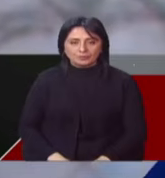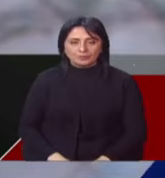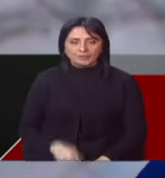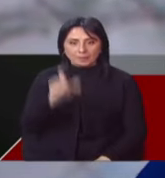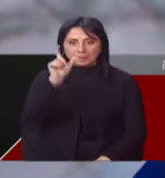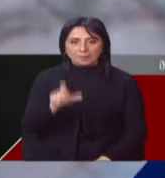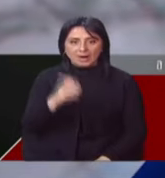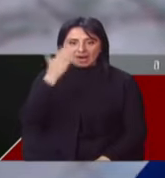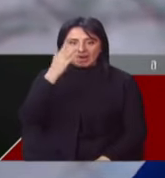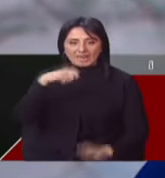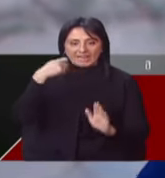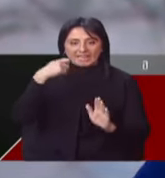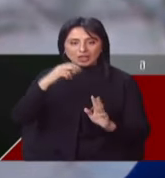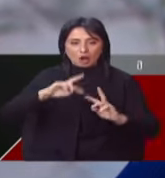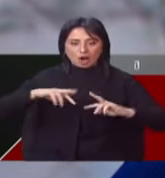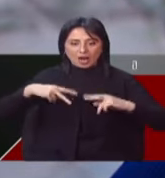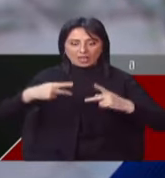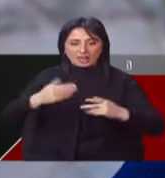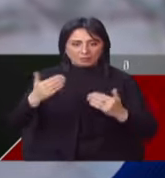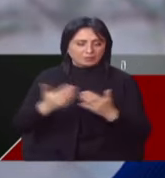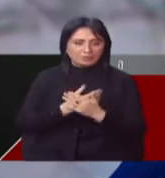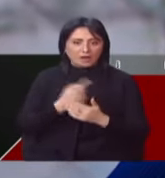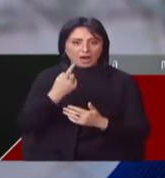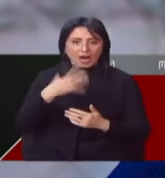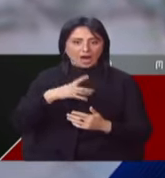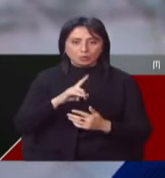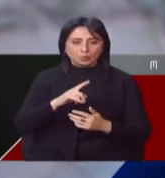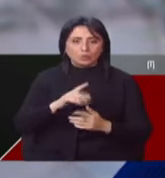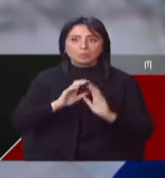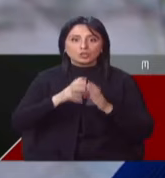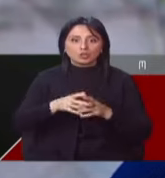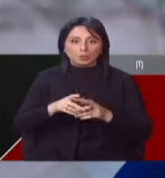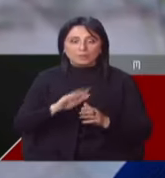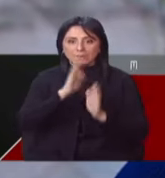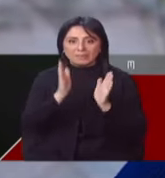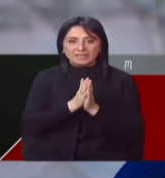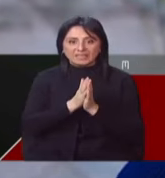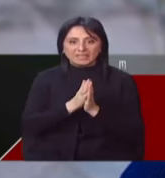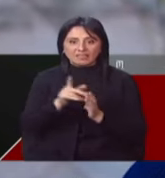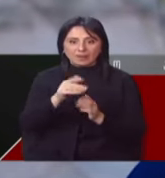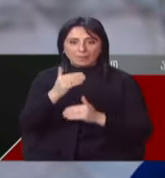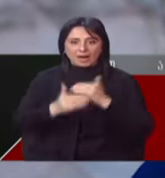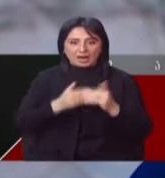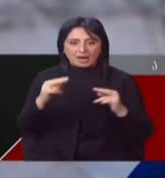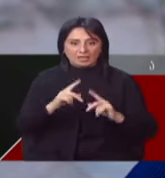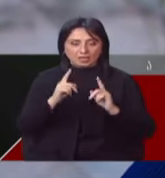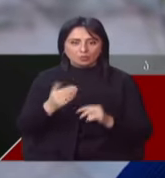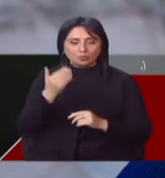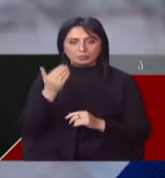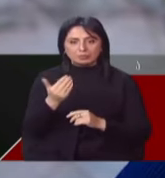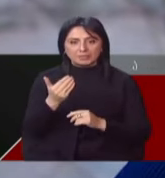მან კინემატოგრაფი გარდაქმნა ჩემის აზრით, არა მარტო ქართული, არამედ მსოფლიო და მთელი მისი კარიერა ამას ადასტურებს,